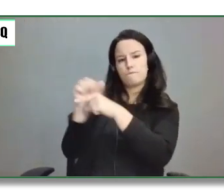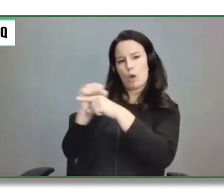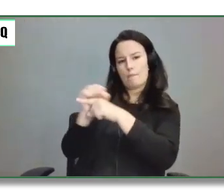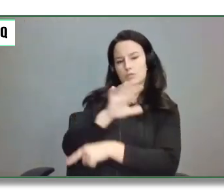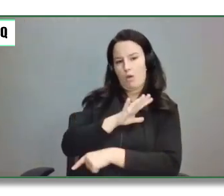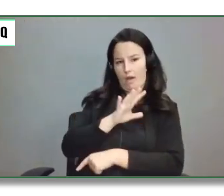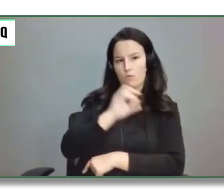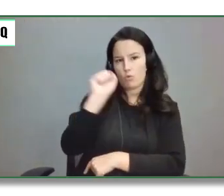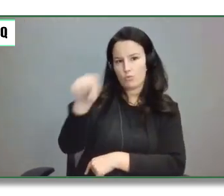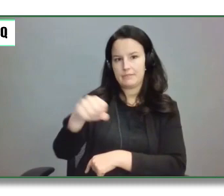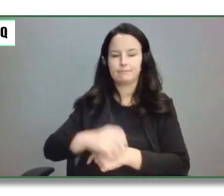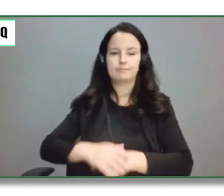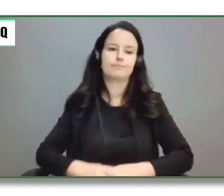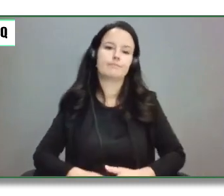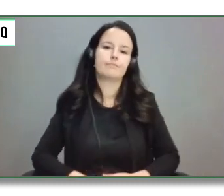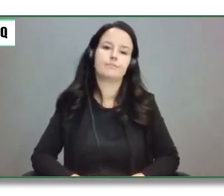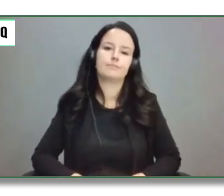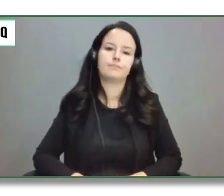Formidable.